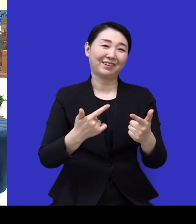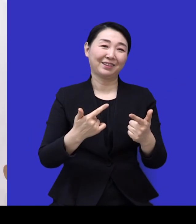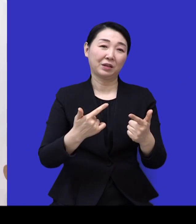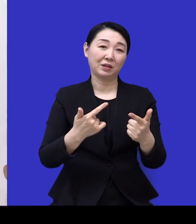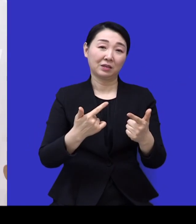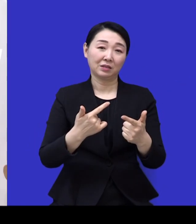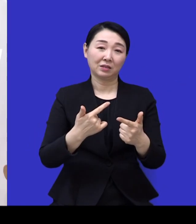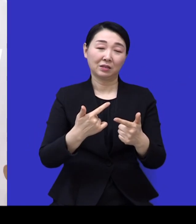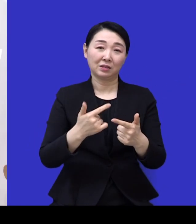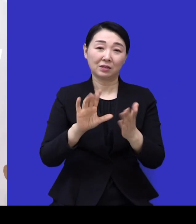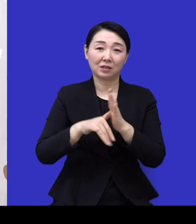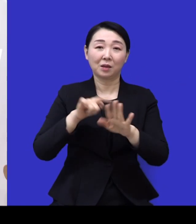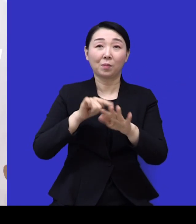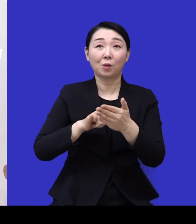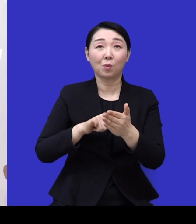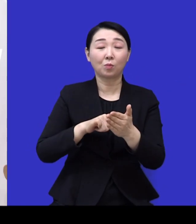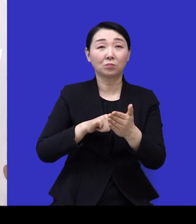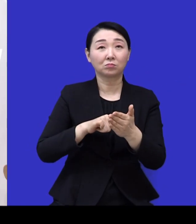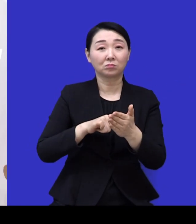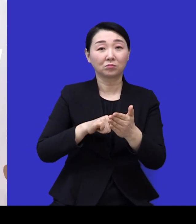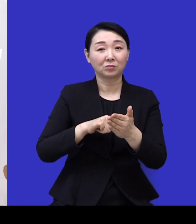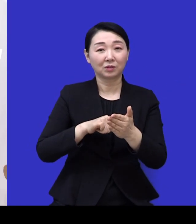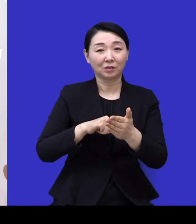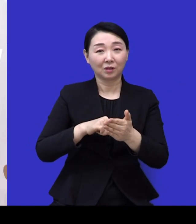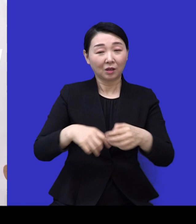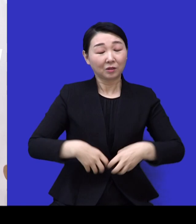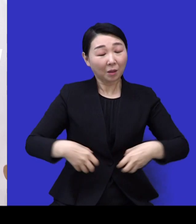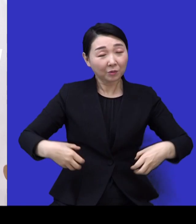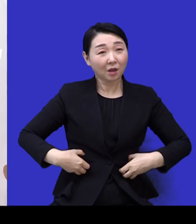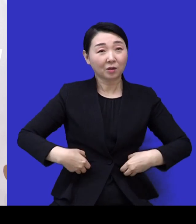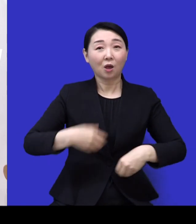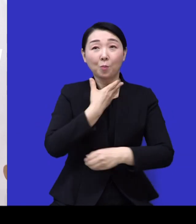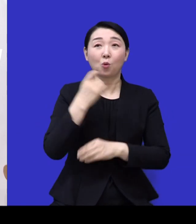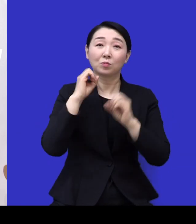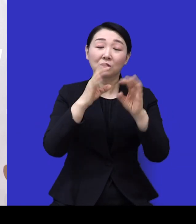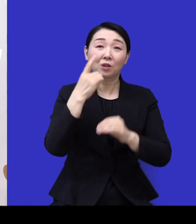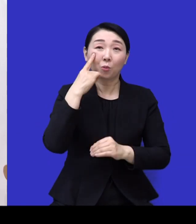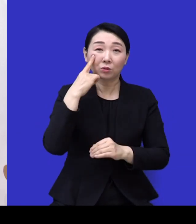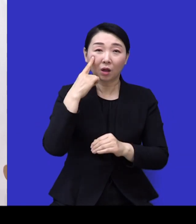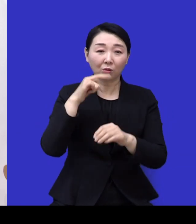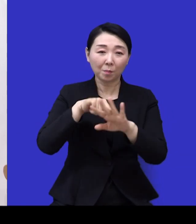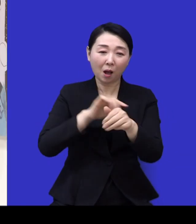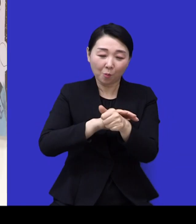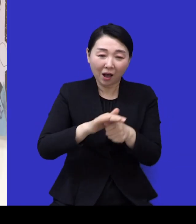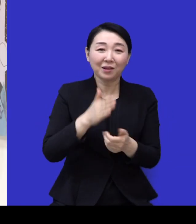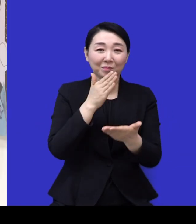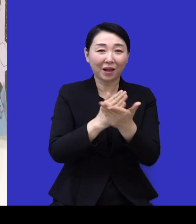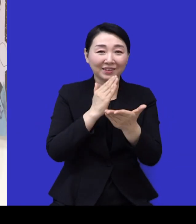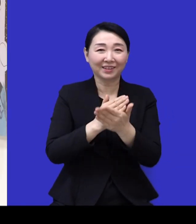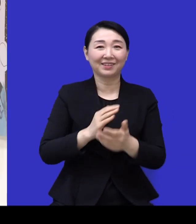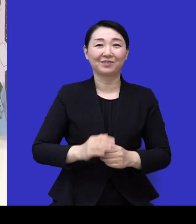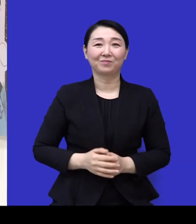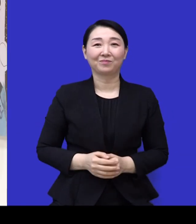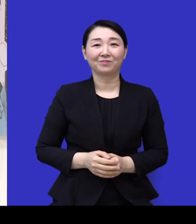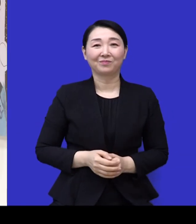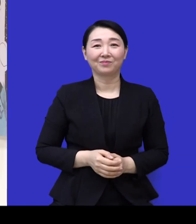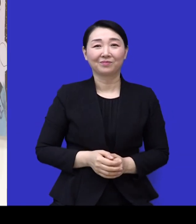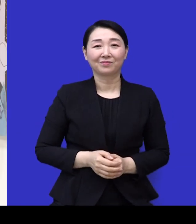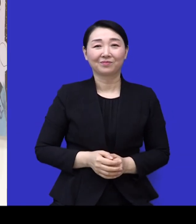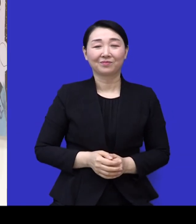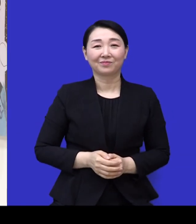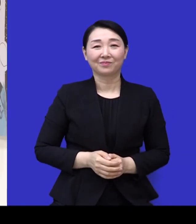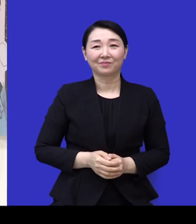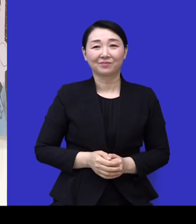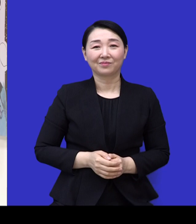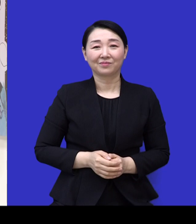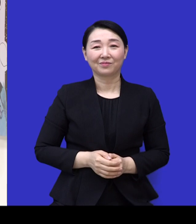마음이 야 우리 더 담대하게 복음 전하자. 우리 너무 위축되지 말자. 네, 이런 네, 마음 네. 주신 것 같았거든요. 네네. 그래서